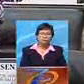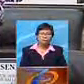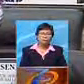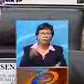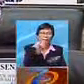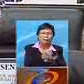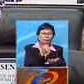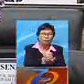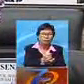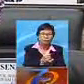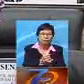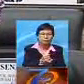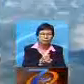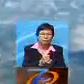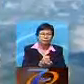di...